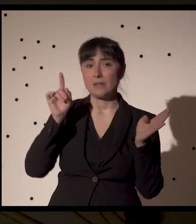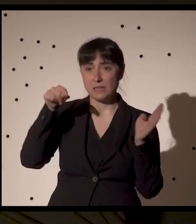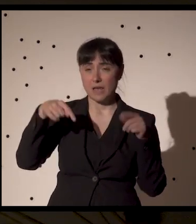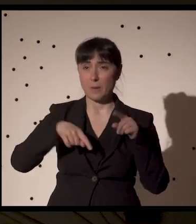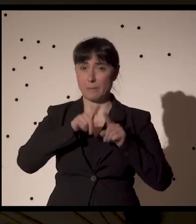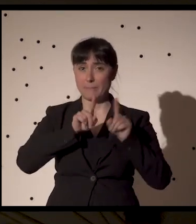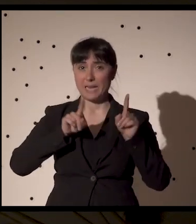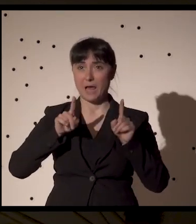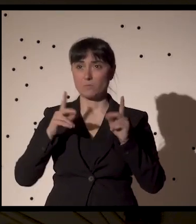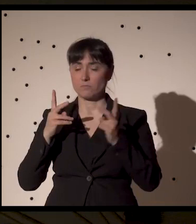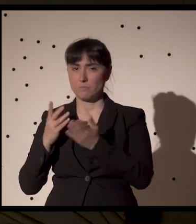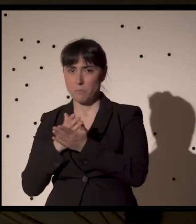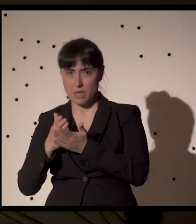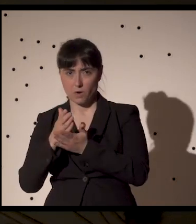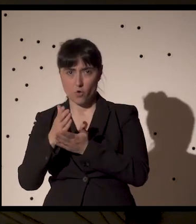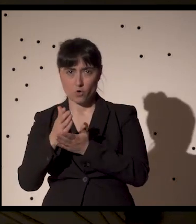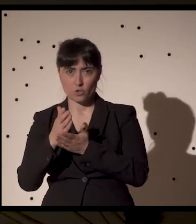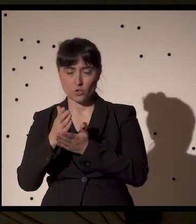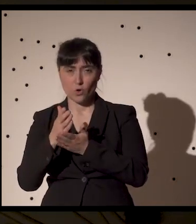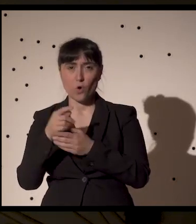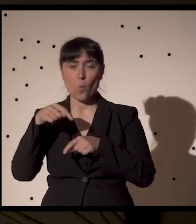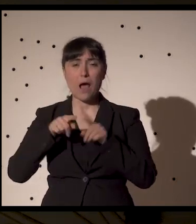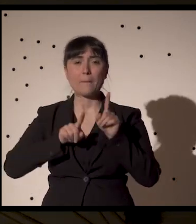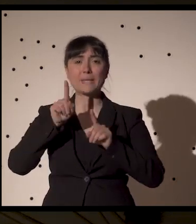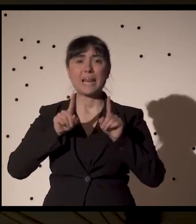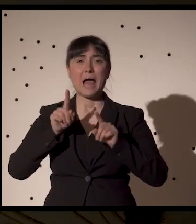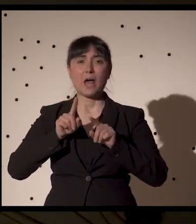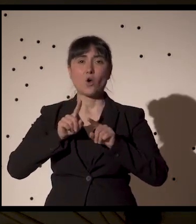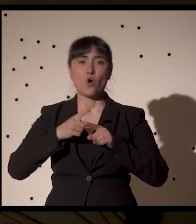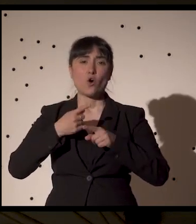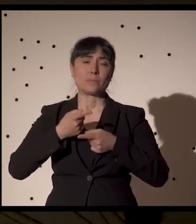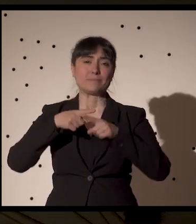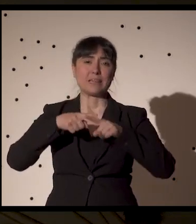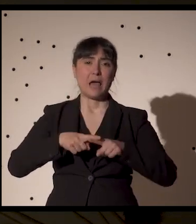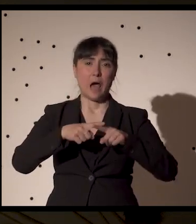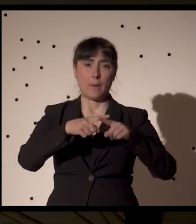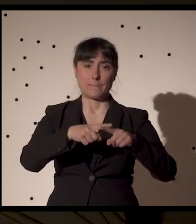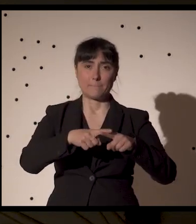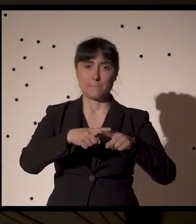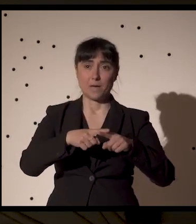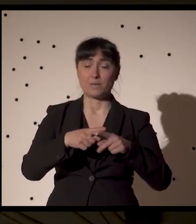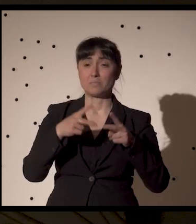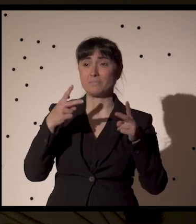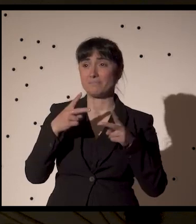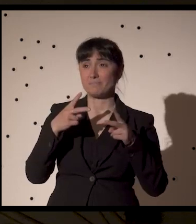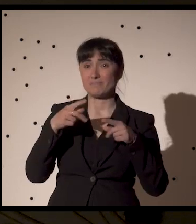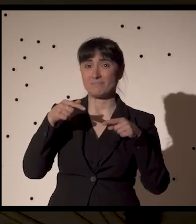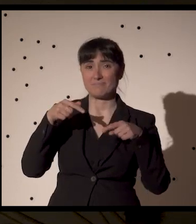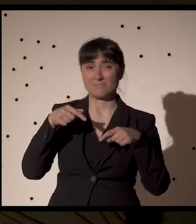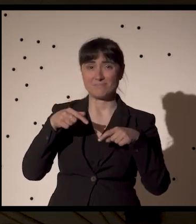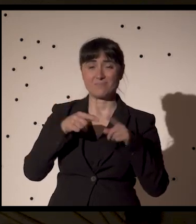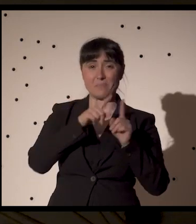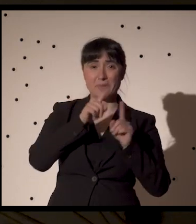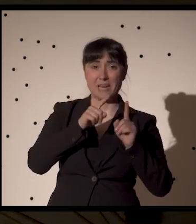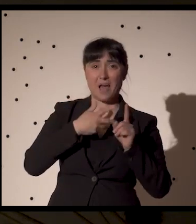questo percorso dico anche durante la tappa Milanese perché il progetto nasce in collaborazione con Pesaro capitale della cultura 2024